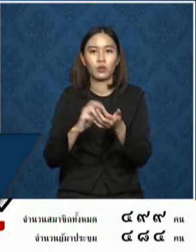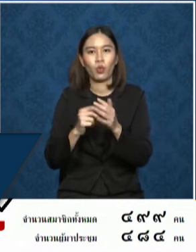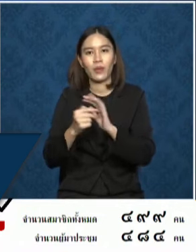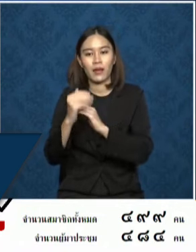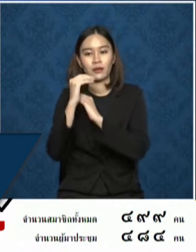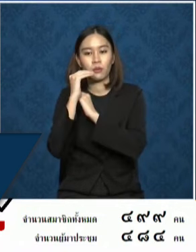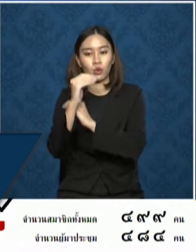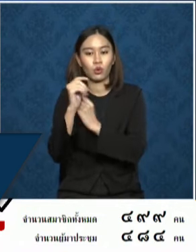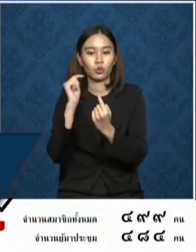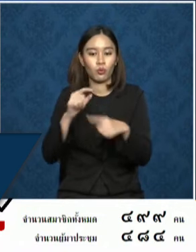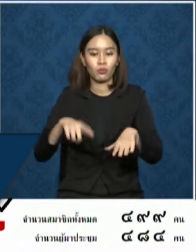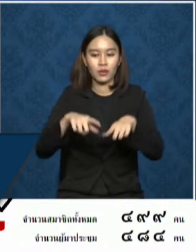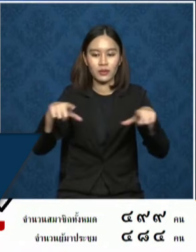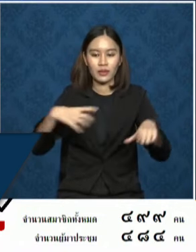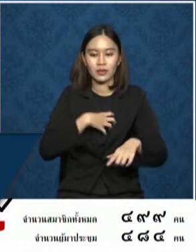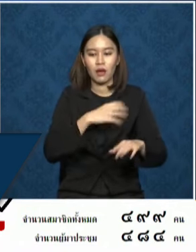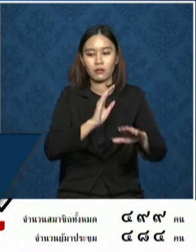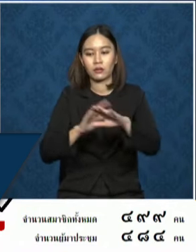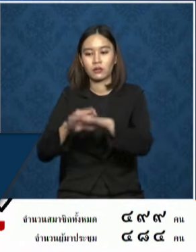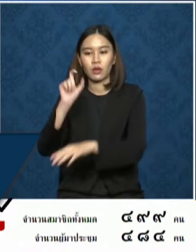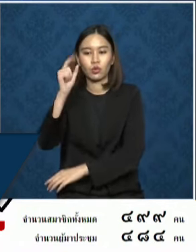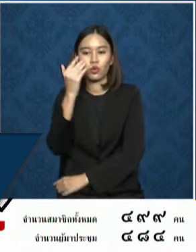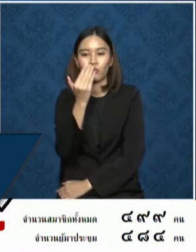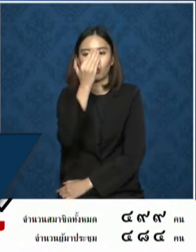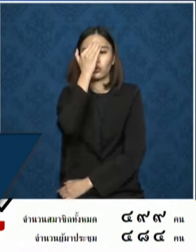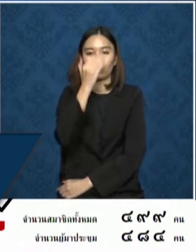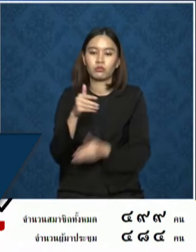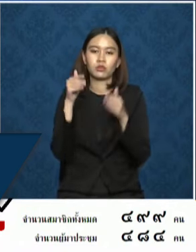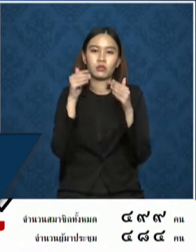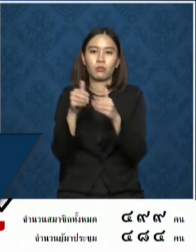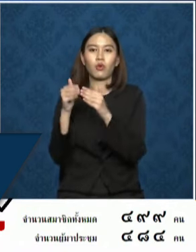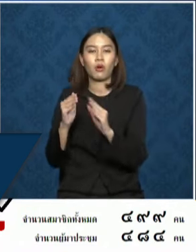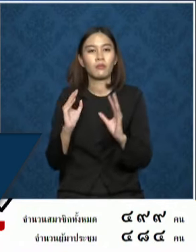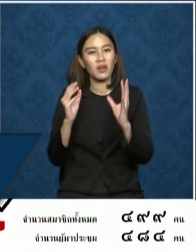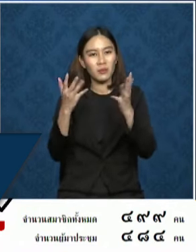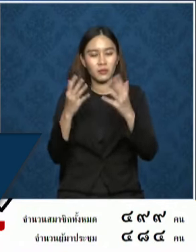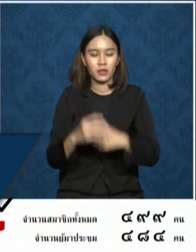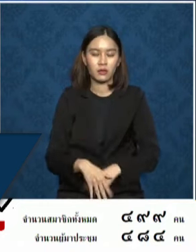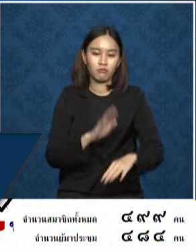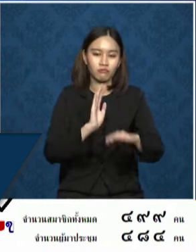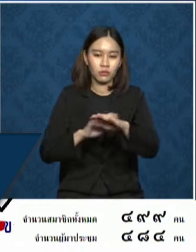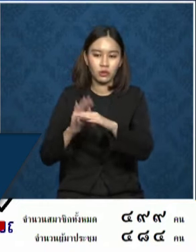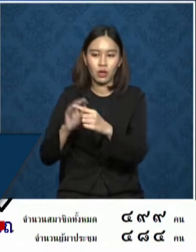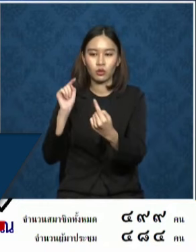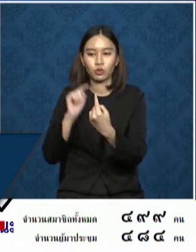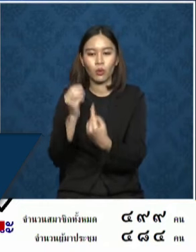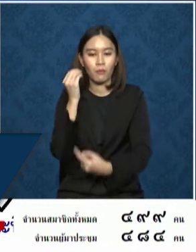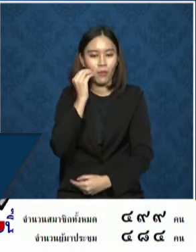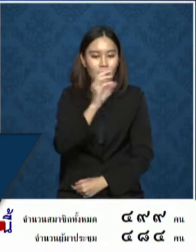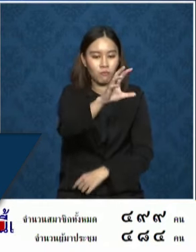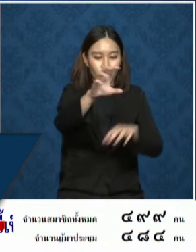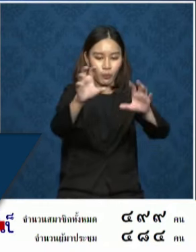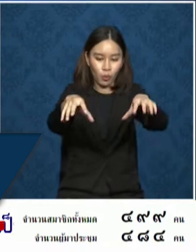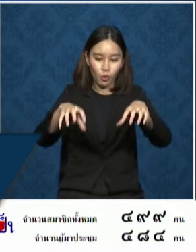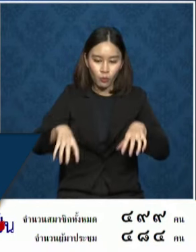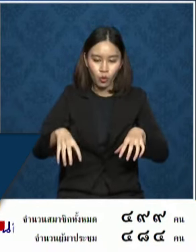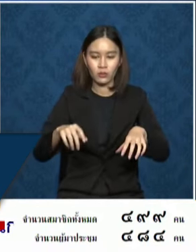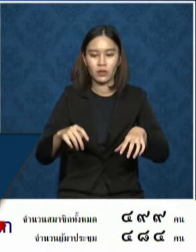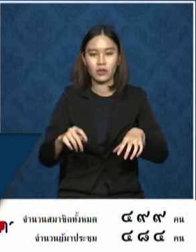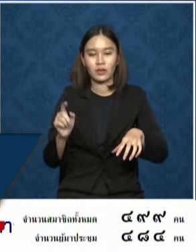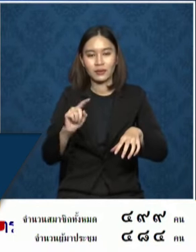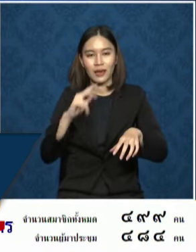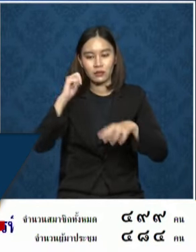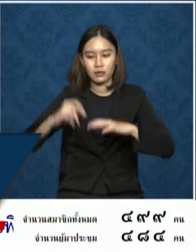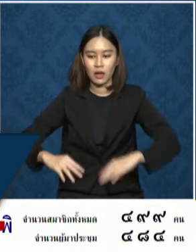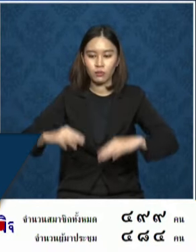กำหนดพื้นที่ที่ต้องการเตือนภัยฉุกเฉินได้อย่างเฉพาะเจาะจงแทนที่จะเตือนภัยได้ในระดับหมู่บ้านว่าหมู่บ้านไหนกำลังจะเจอมวล